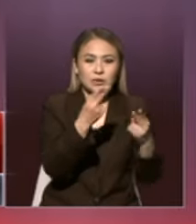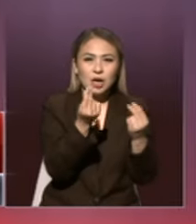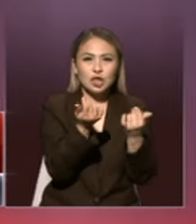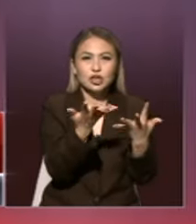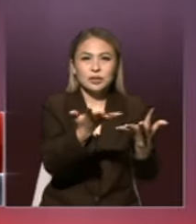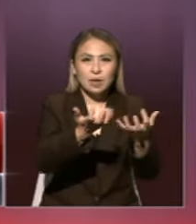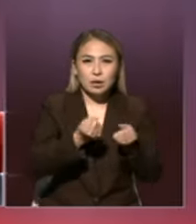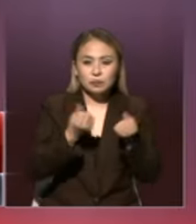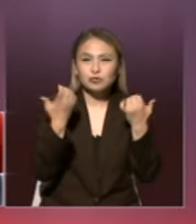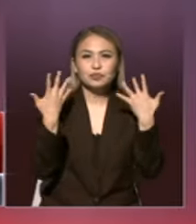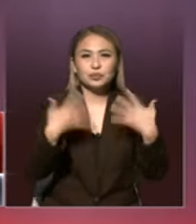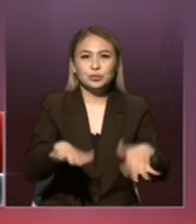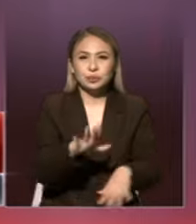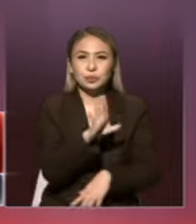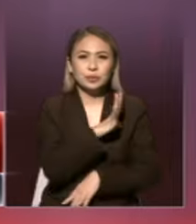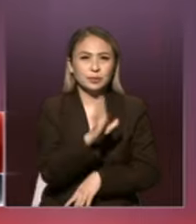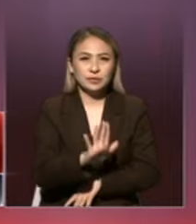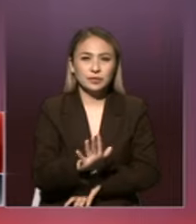болды деп.